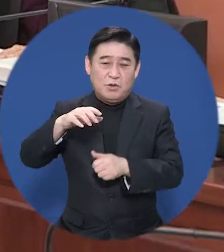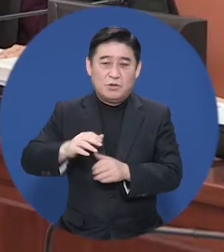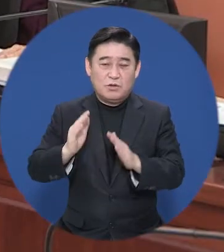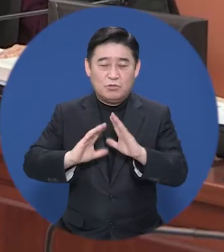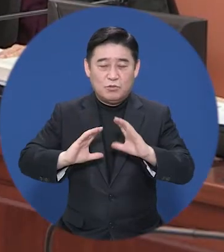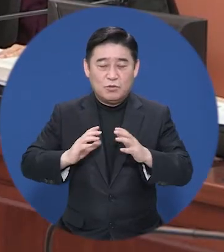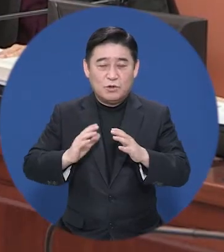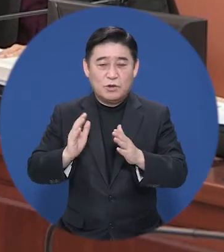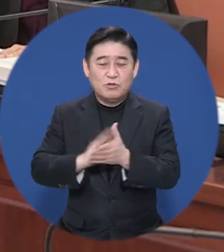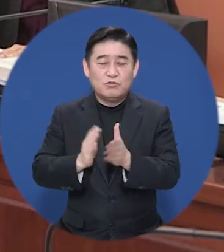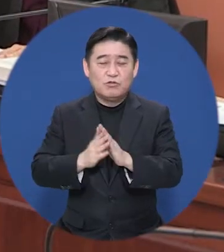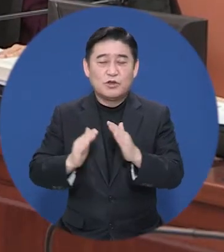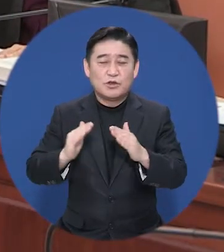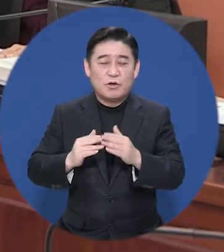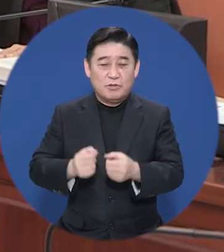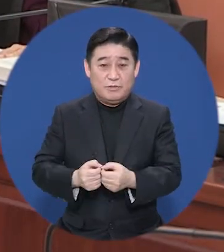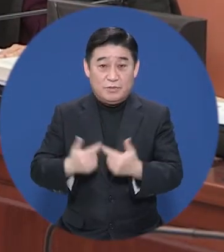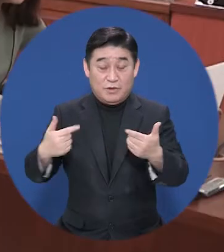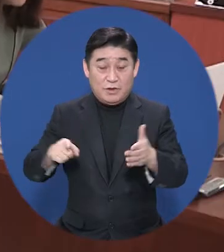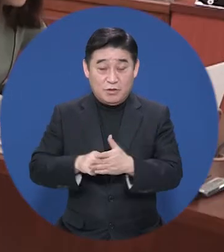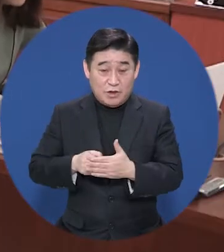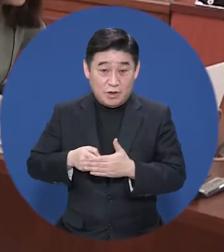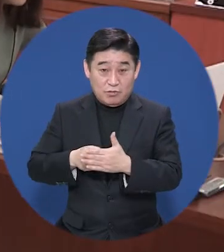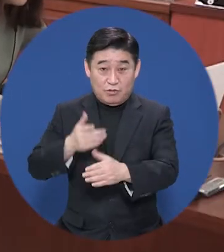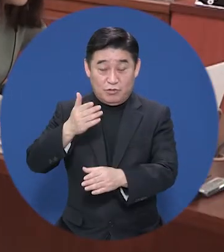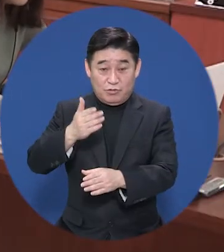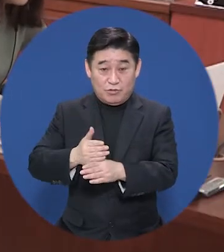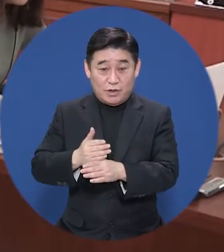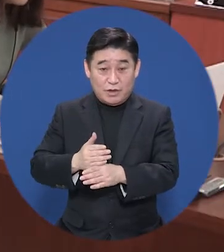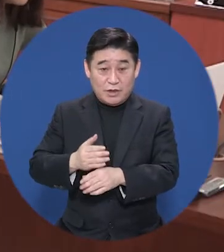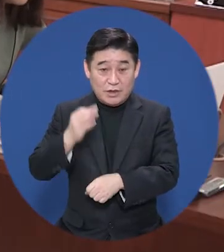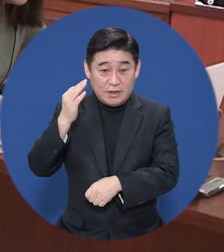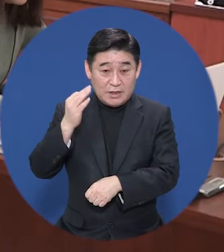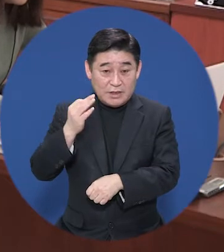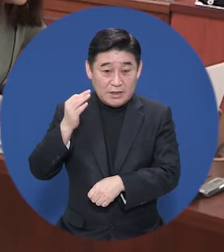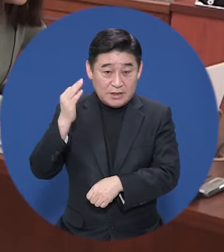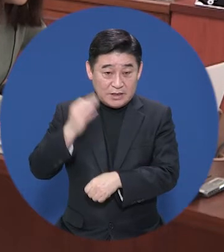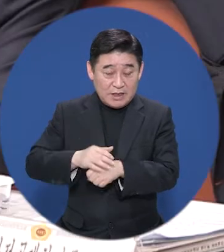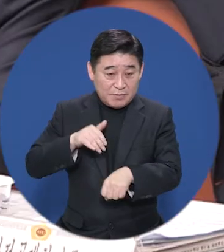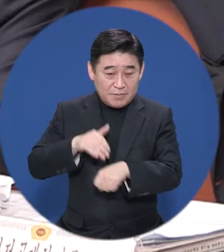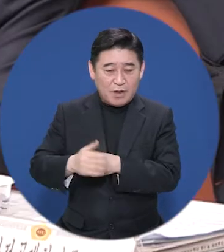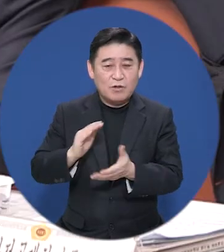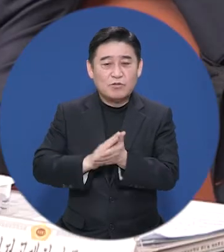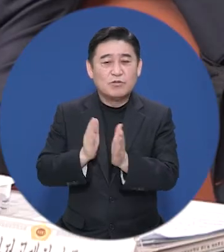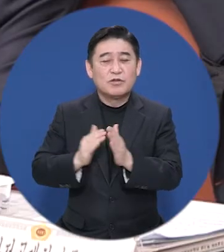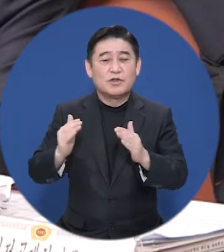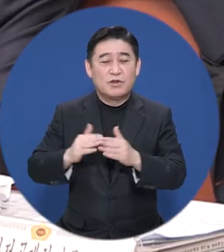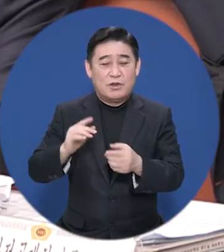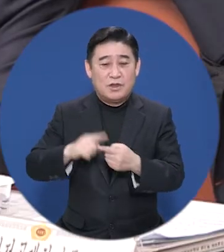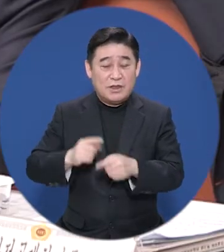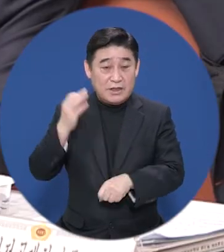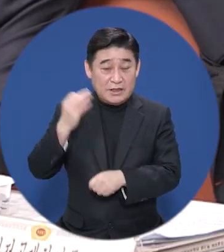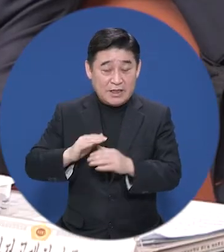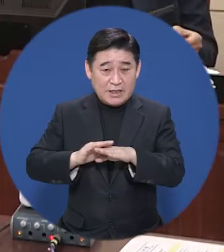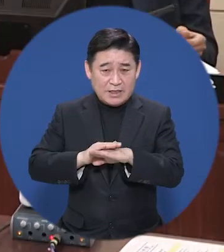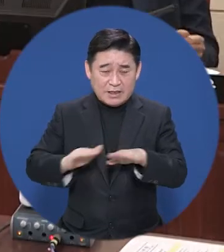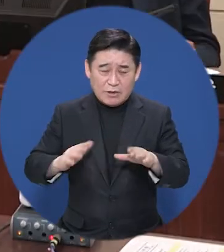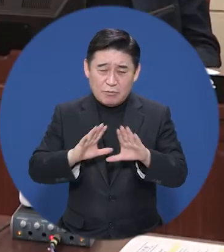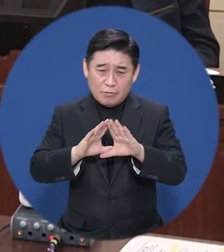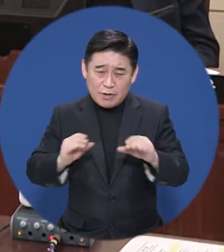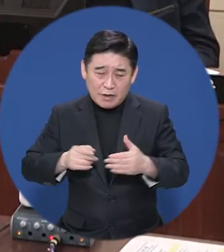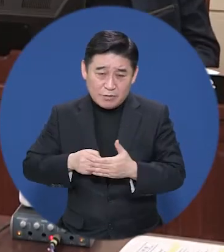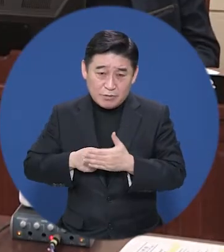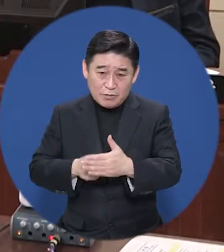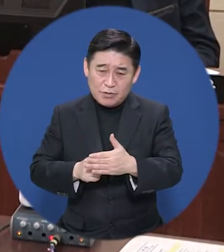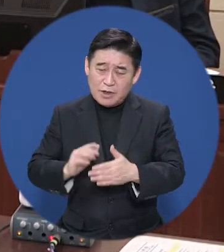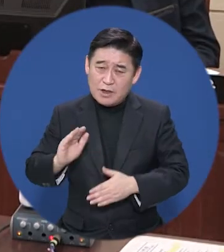국공립 유치원 비율을 높이기 위해 현재 추진 중에 있는 매입형 유치원 사업에 대해서는 매입 기준을 완화하면서까지